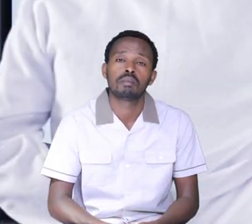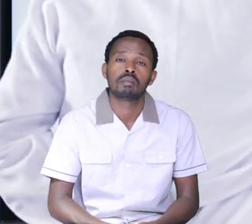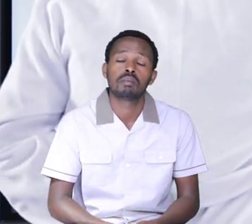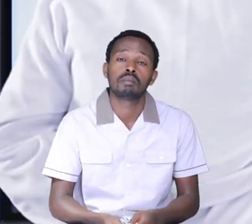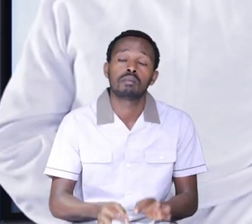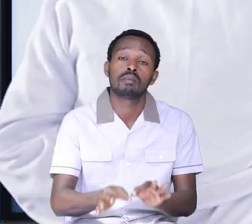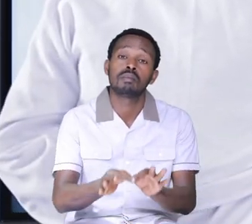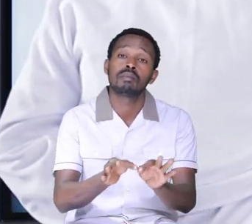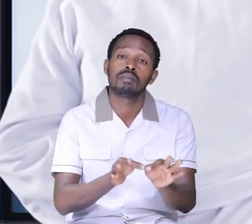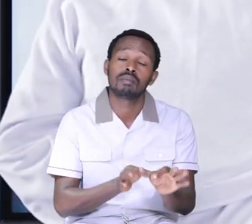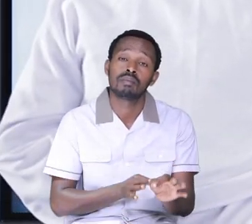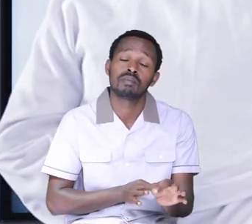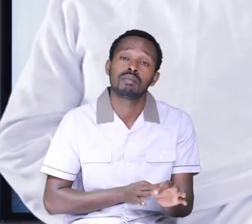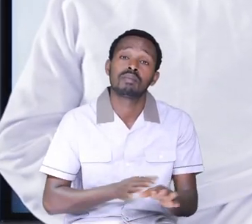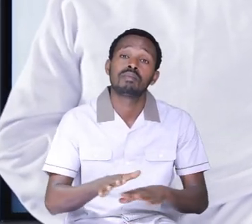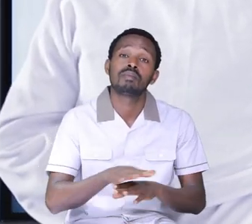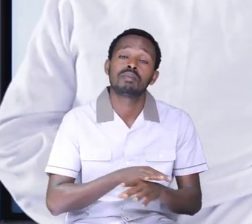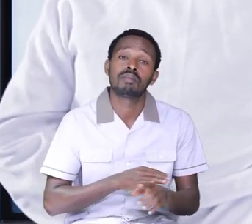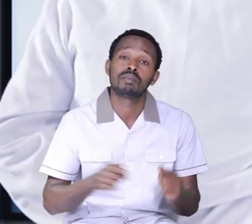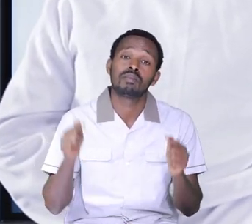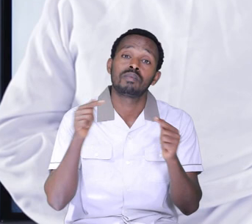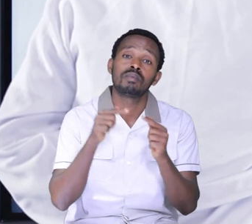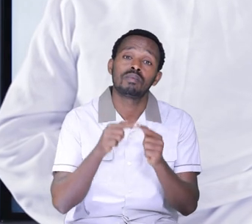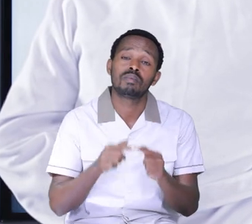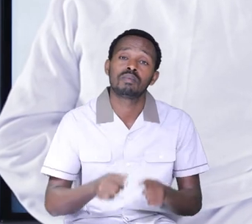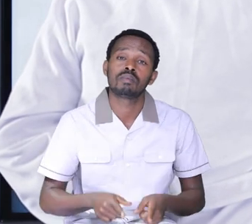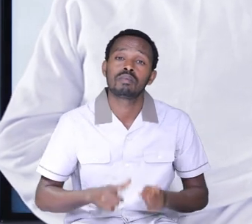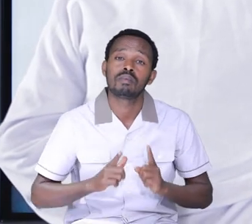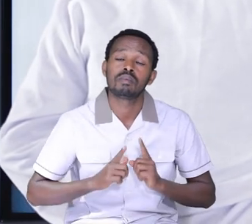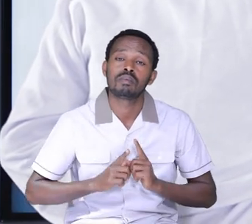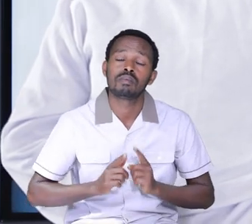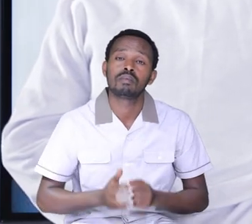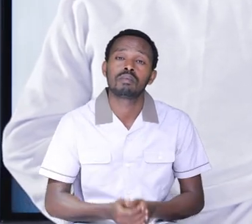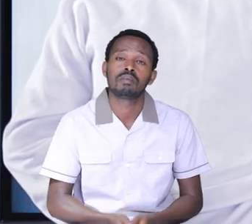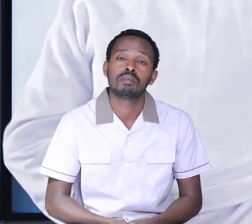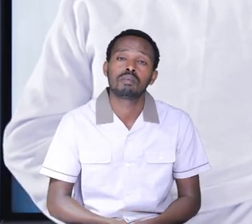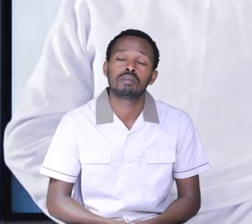fagenya sirra kaaste hanga asit jirtu konimmo